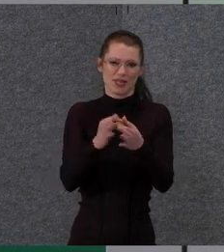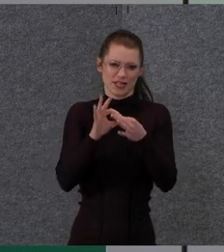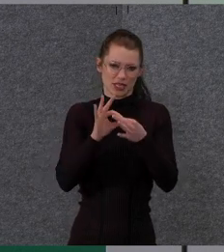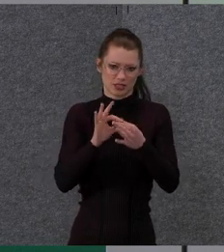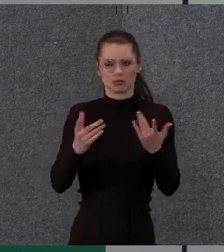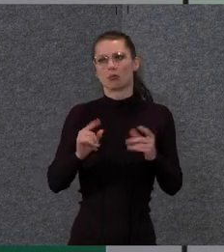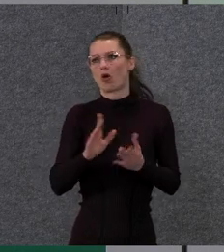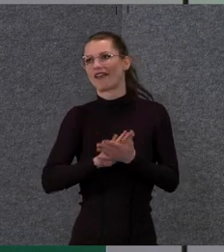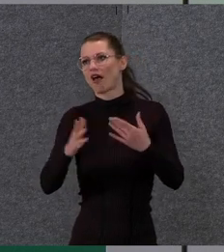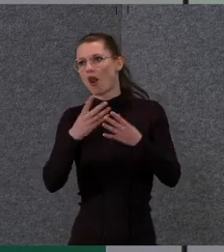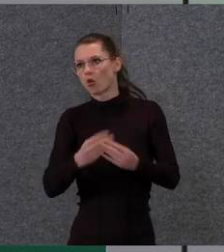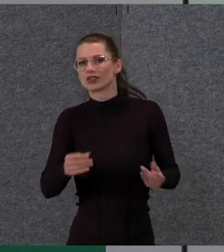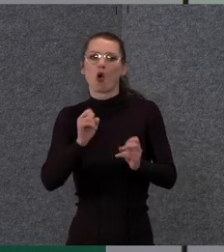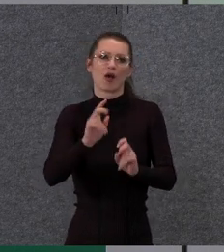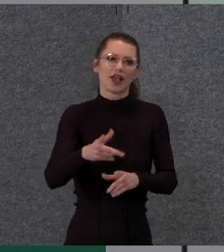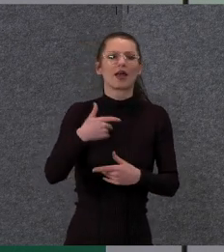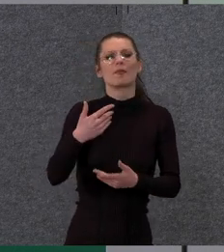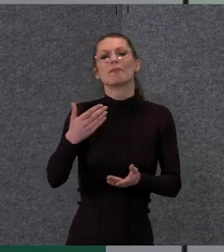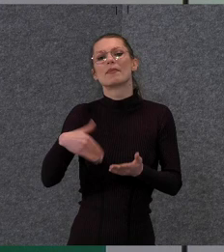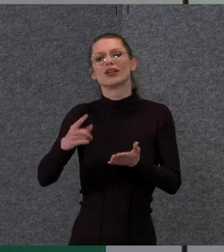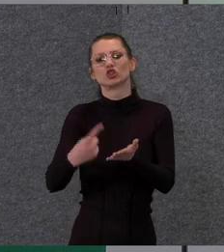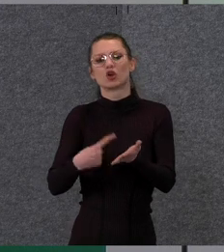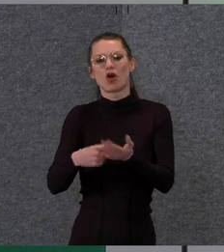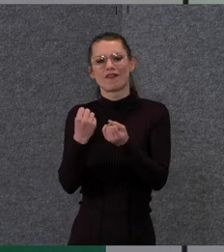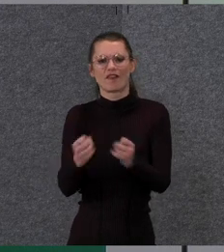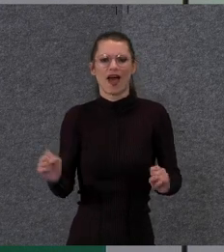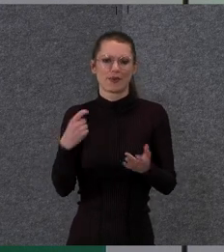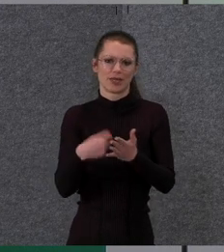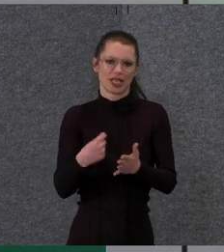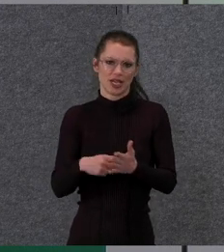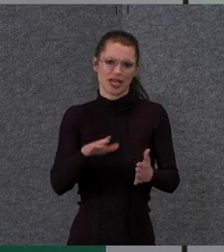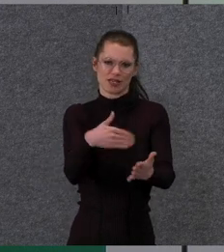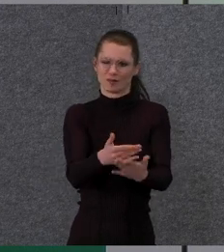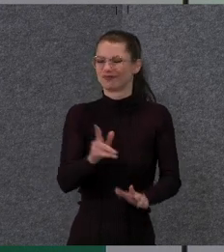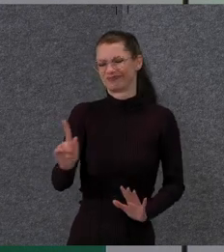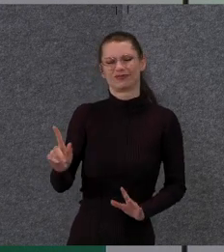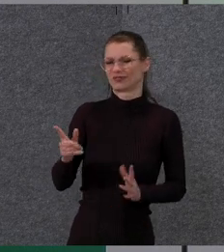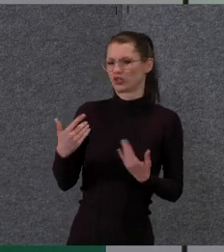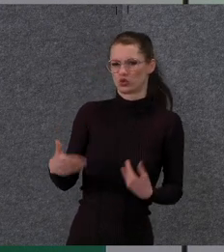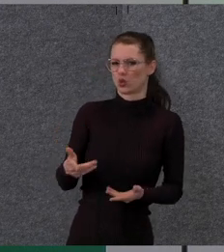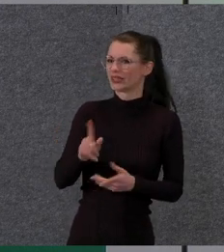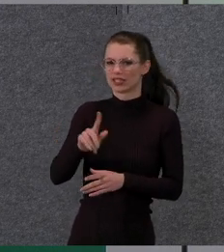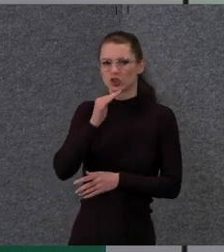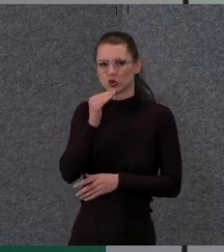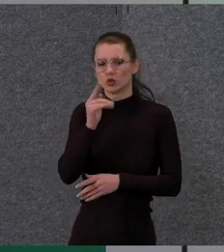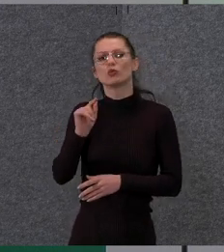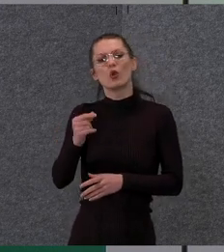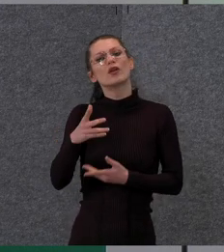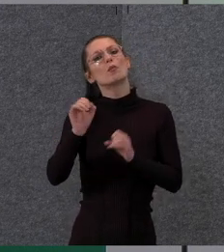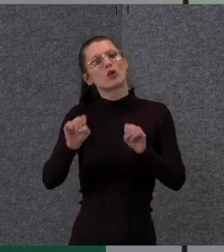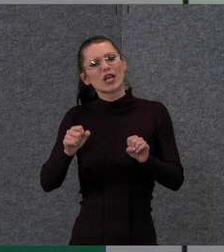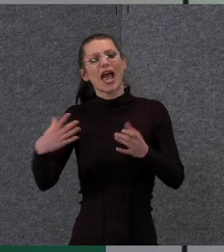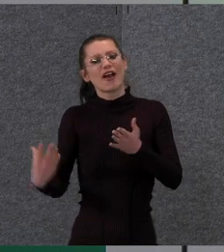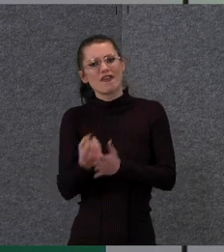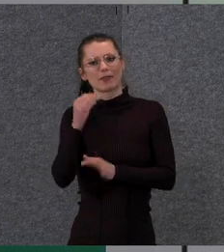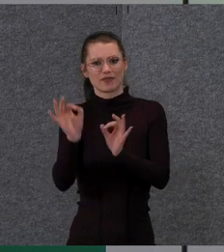wir anfangen und sagen, naja, dann gibt es einfach mehr Steuerfreibeträge, sondern es muss sich grundsätzlich was ändern, was die Möglichkeiten von Erwerbstätigkeit betrifft. Einfach